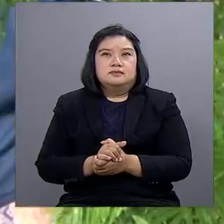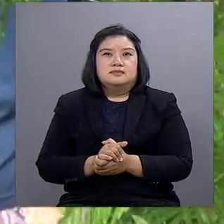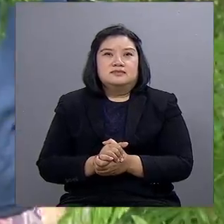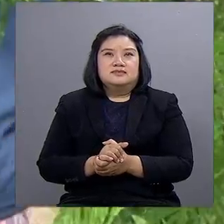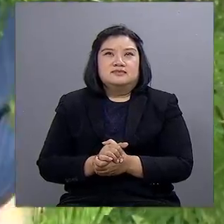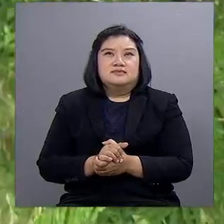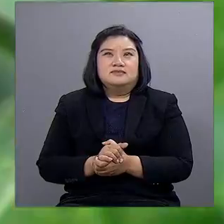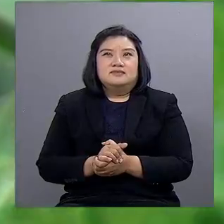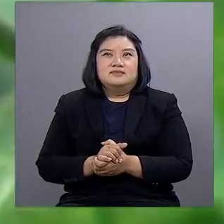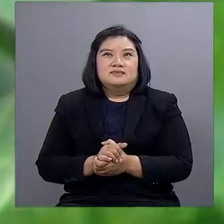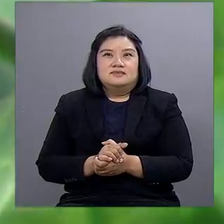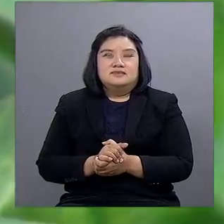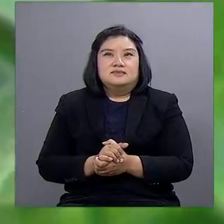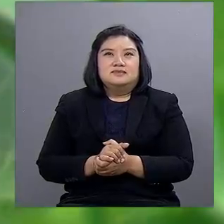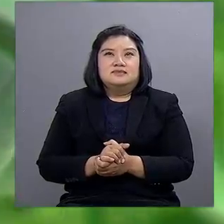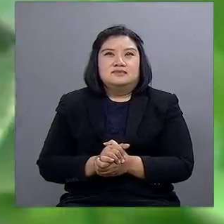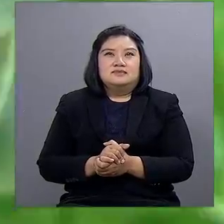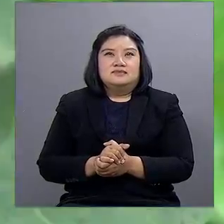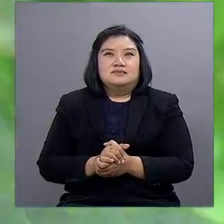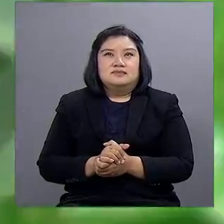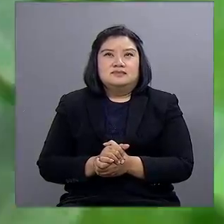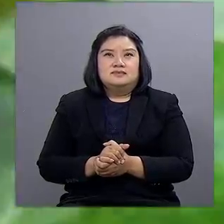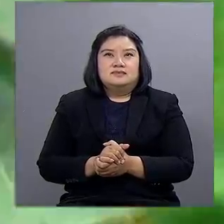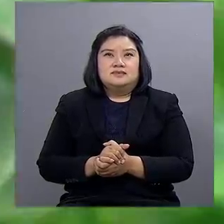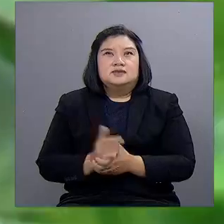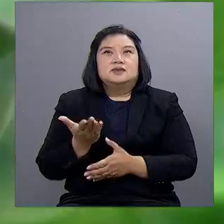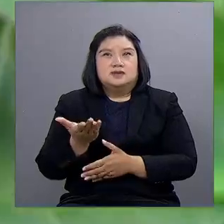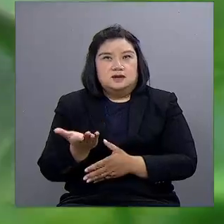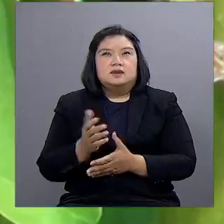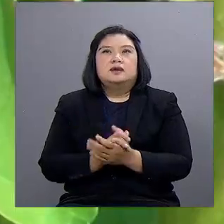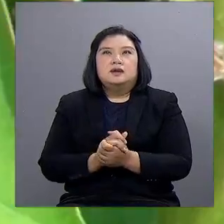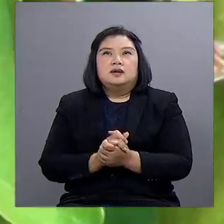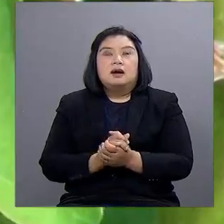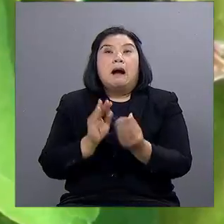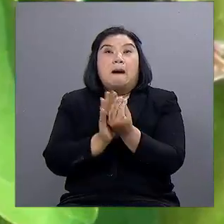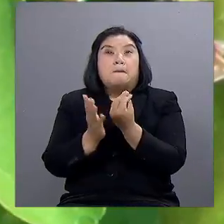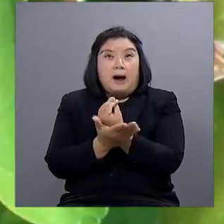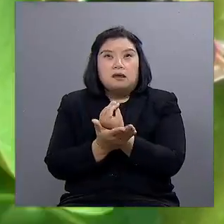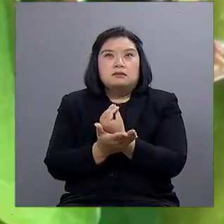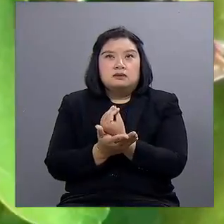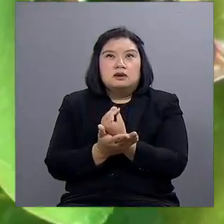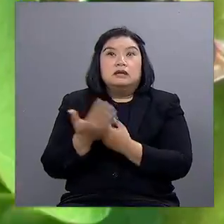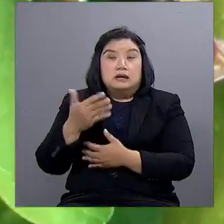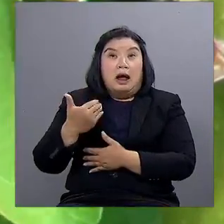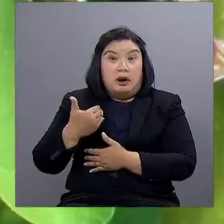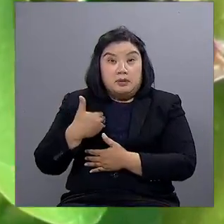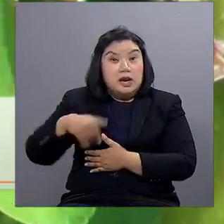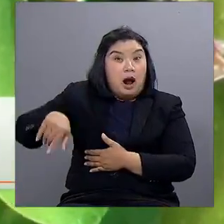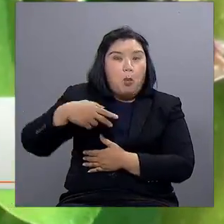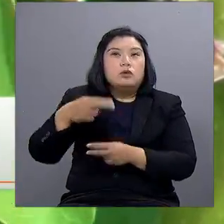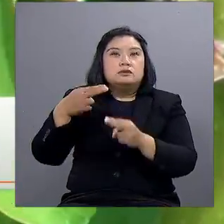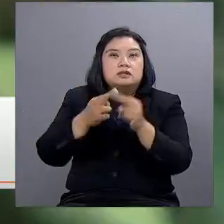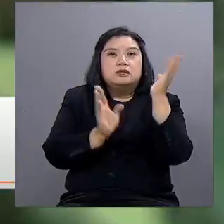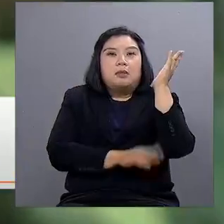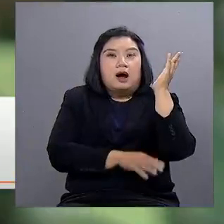นะ นั่นน่ะสิคะเขาบอกว่านี่คือบรรยากาศของการเก็บยอดผักค่ะหรือที่ชาวบ้านในพื้นที่ทางภาคใต้เรียกกันว่า